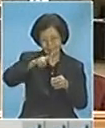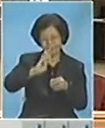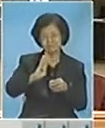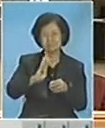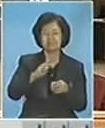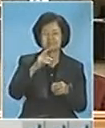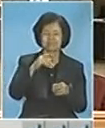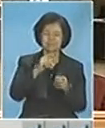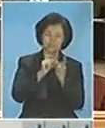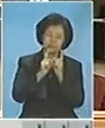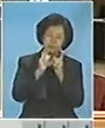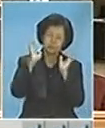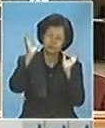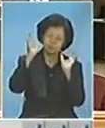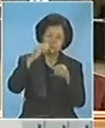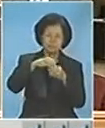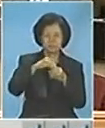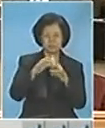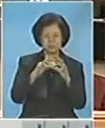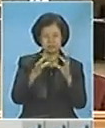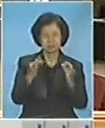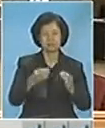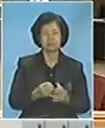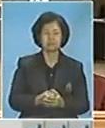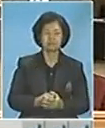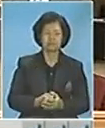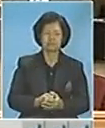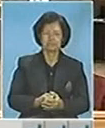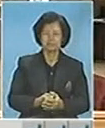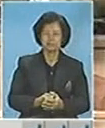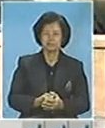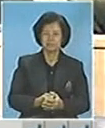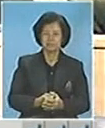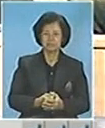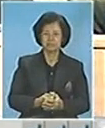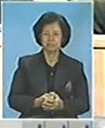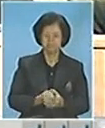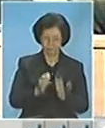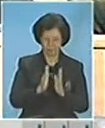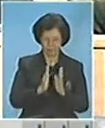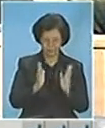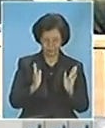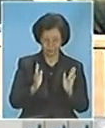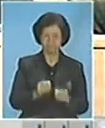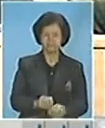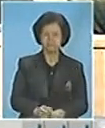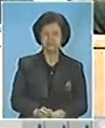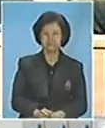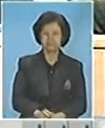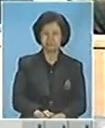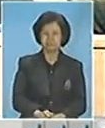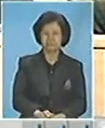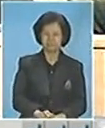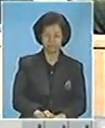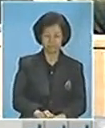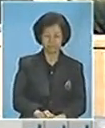นนะ ท่านประธานที่เคารพ ท่านต้องอภิปรายในประเด็น ขอบคุณครับ ท่านประธานท่านประธาน